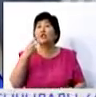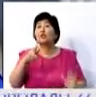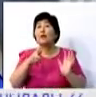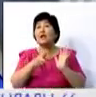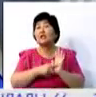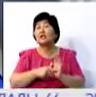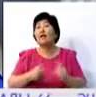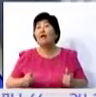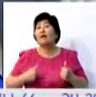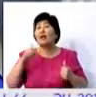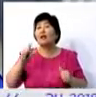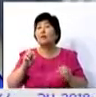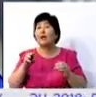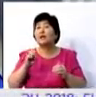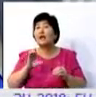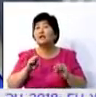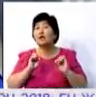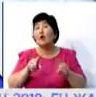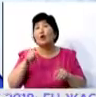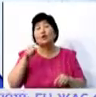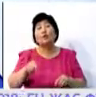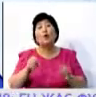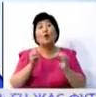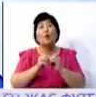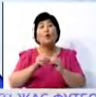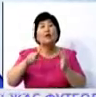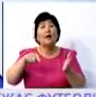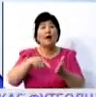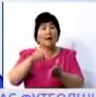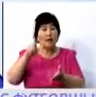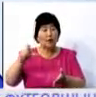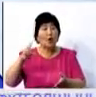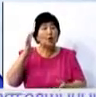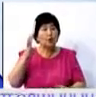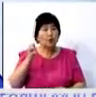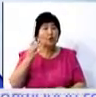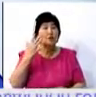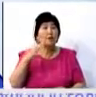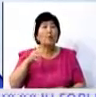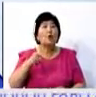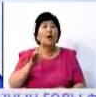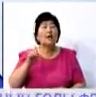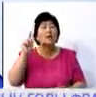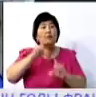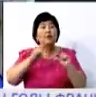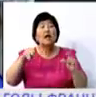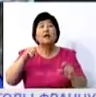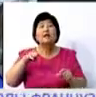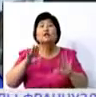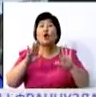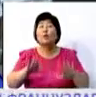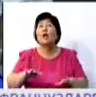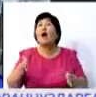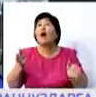2227 талапкер тест тапсырды. Оның ішінде 1010 шахар түлектері, 405 бала мұрагер мектебінде орналасқан тестілеу